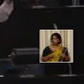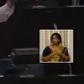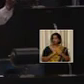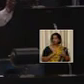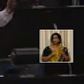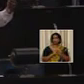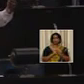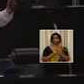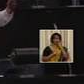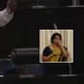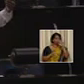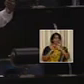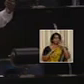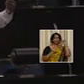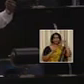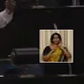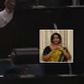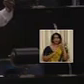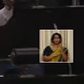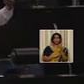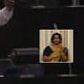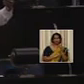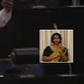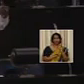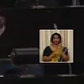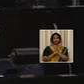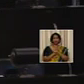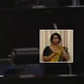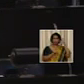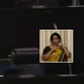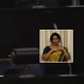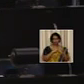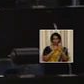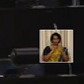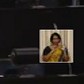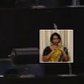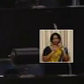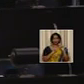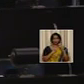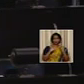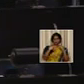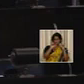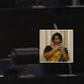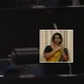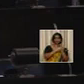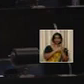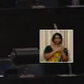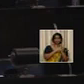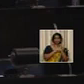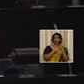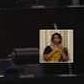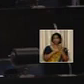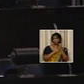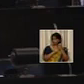කරන්නේ කුවේට් සමාගමකින්. දැන් අපිට ප්‍රශ්නේ තියෙන්නේ මේ කුවේට් සමාගමේ කරද්දී මේකට කවුරු හරි මැදිහත් කරුවෙක් ඉඳගෙන කුවේට්